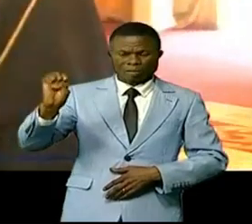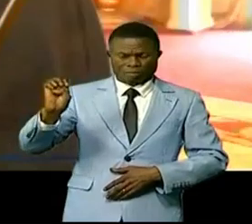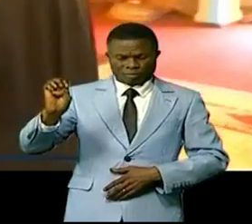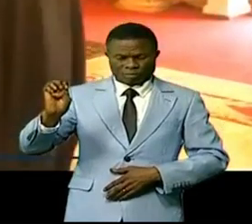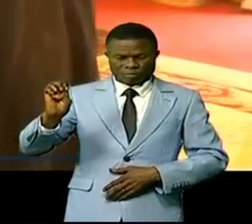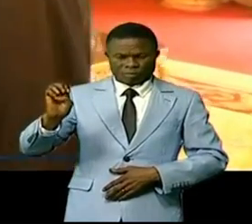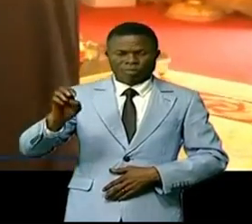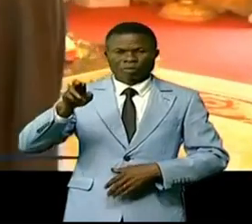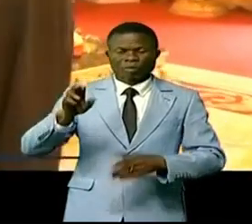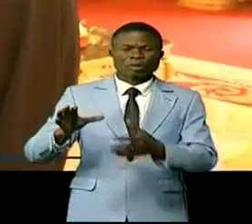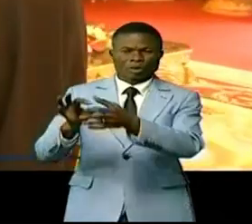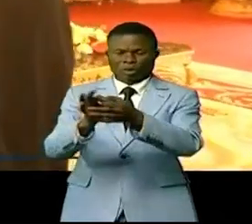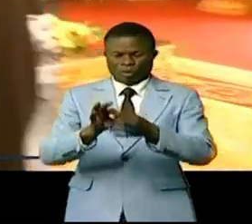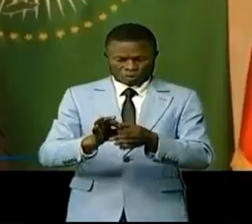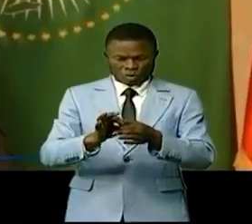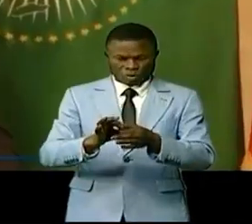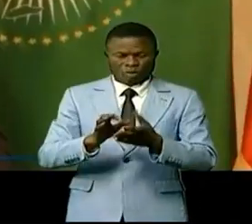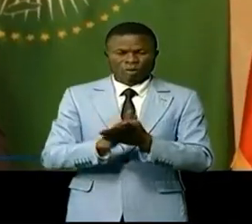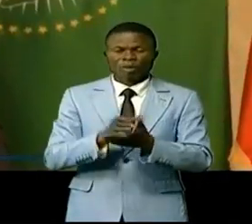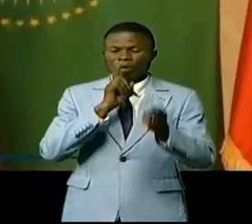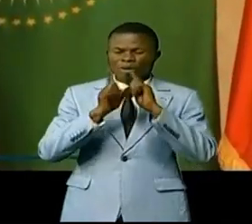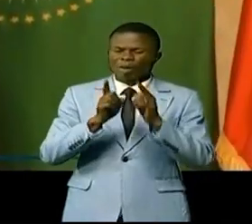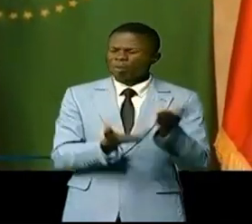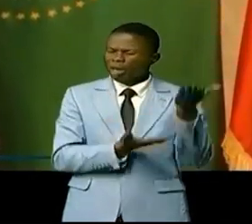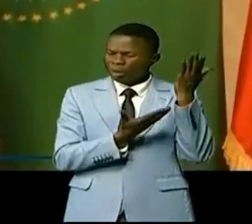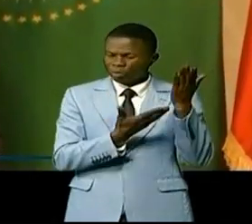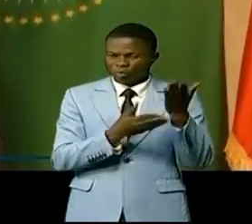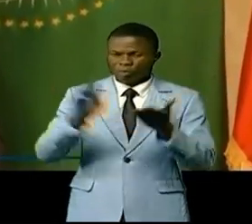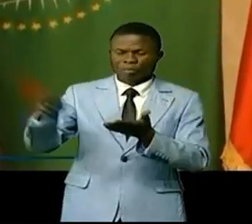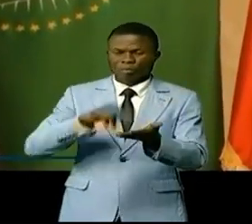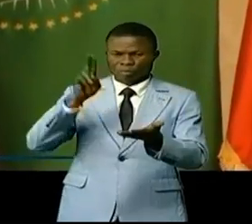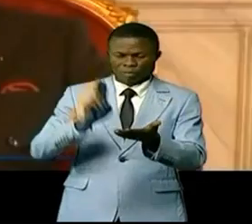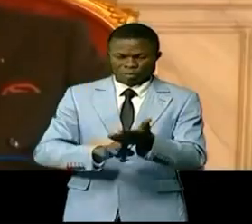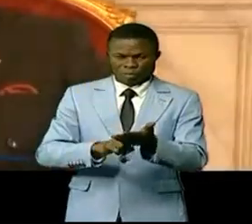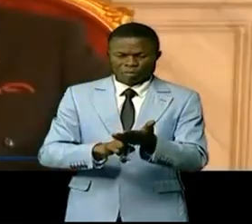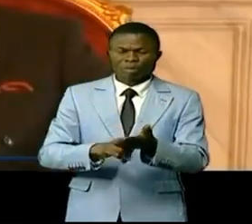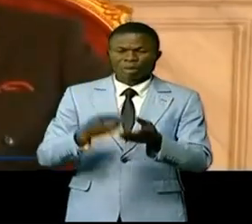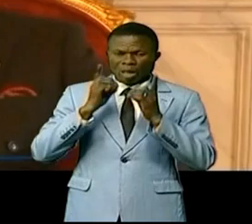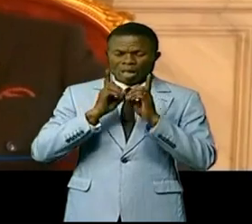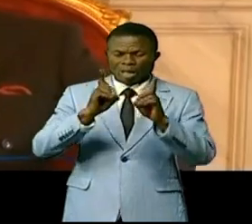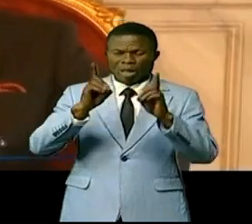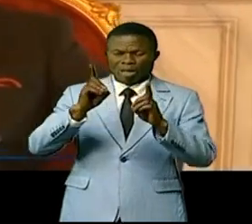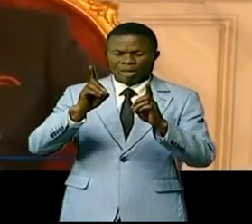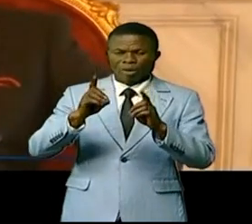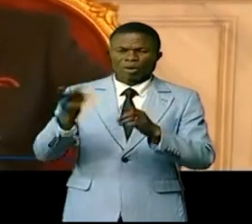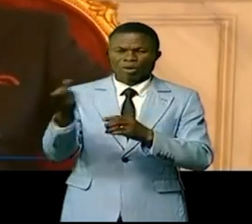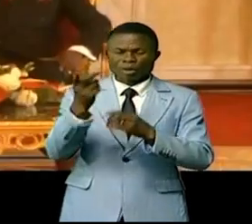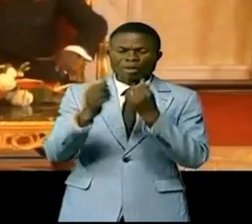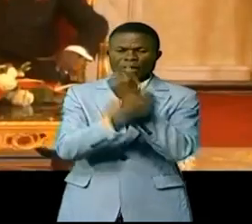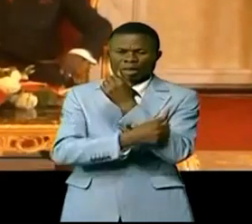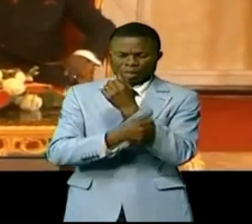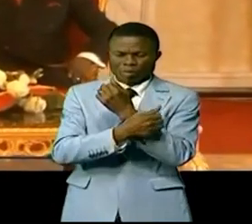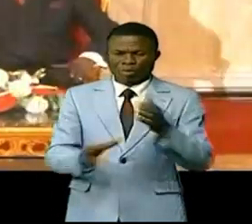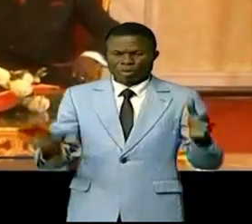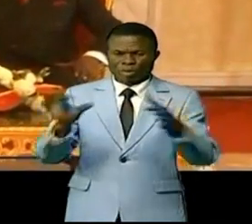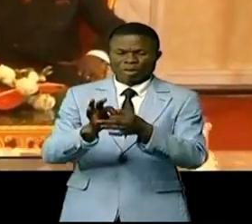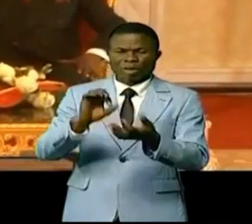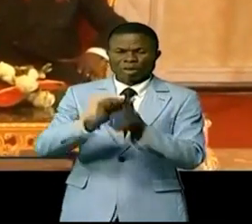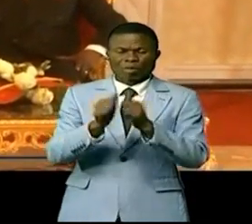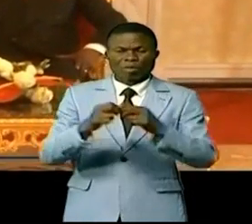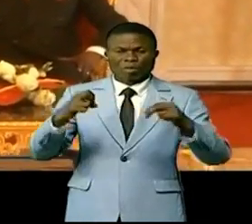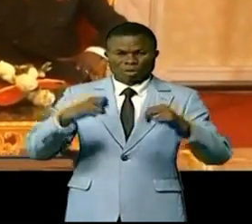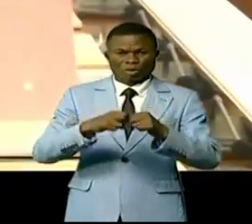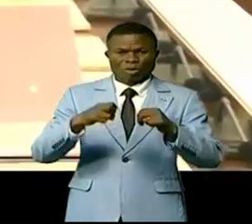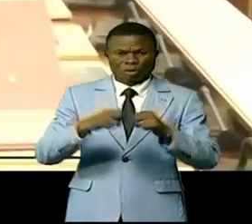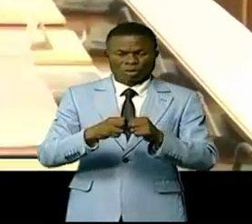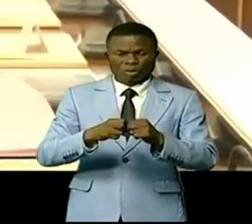de leurs échanges. Cette signature de la déclaration conjointe et de l'accord bipartite sur la collaboration énergétique